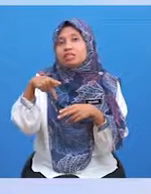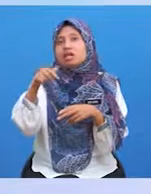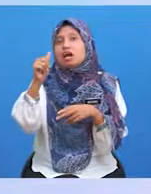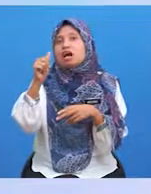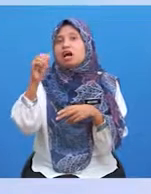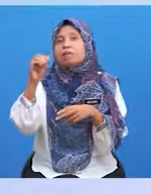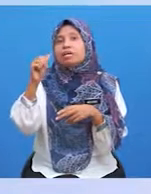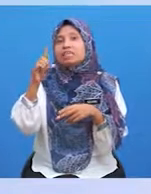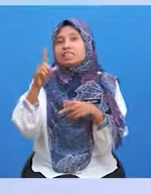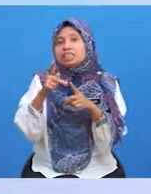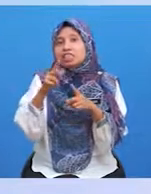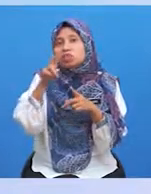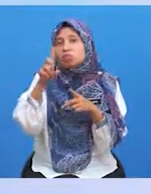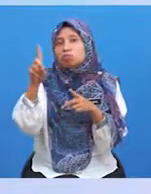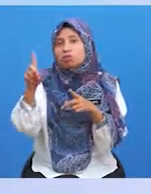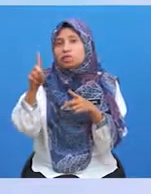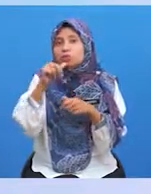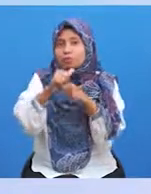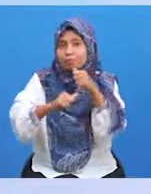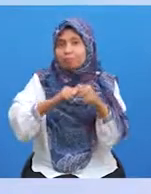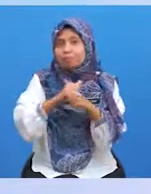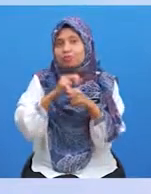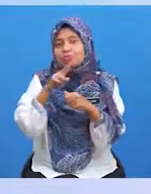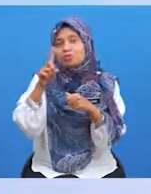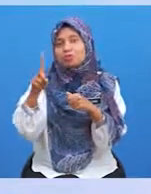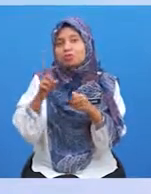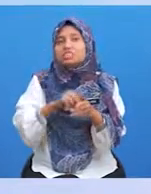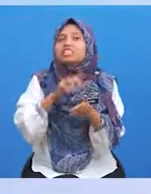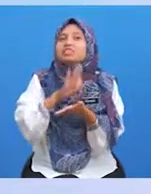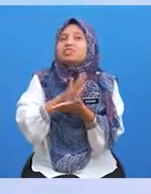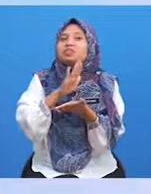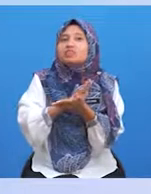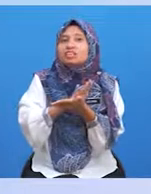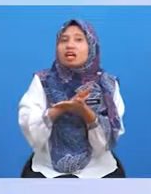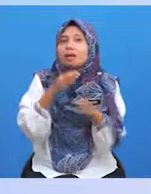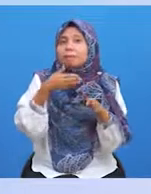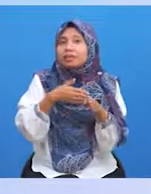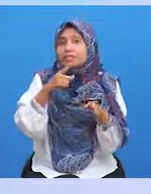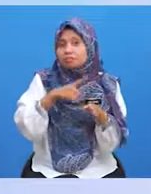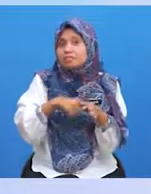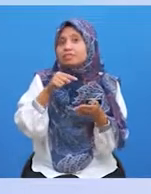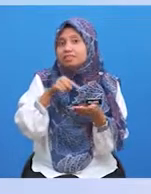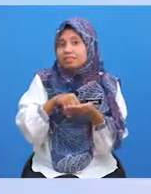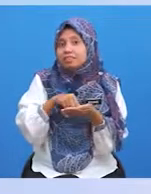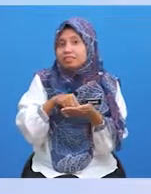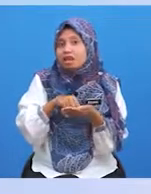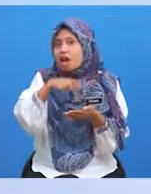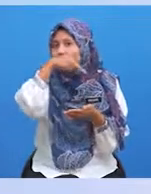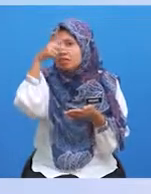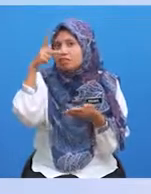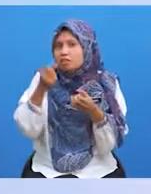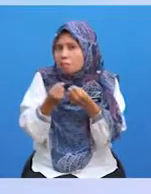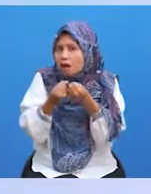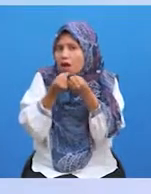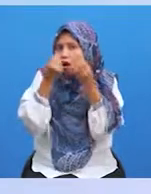ke-21 giat dilaksanakan di sekolah-sekolah pada masa ini kerana